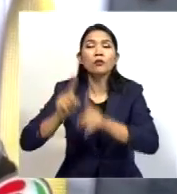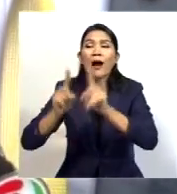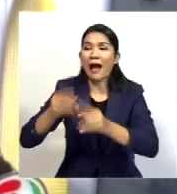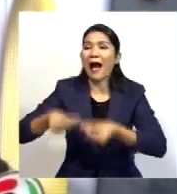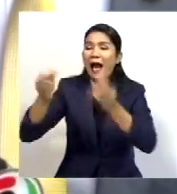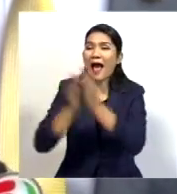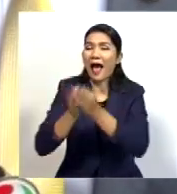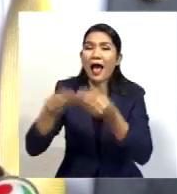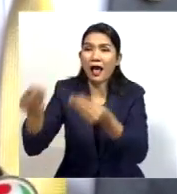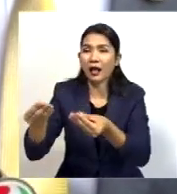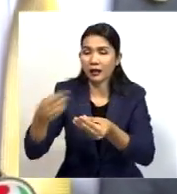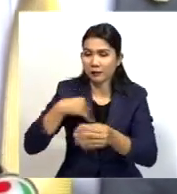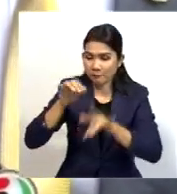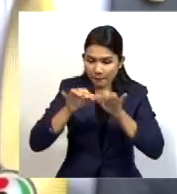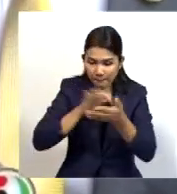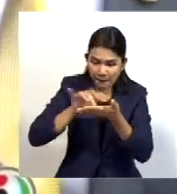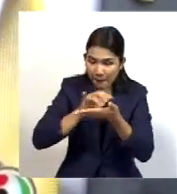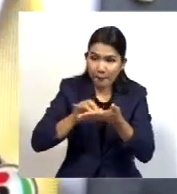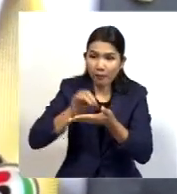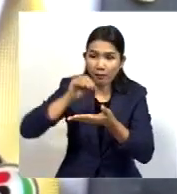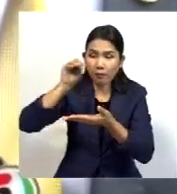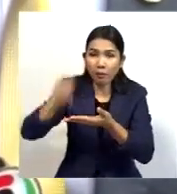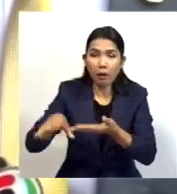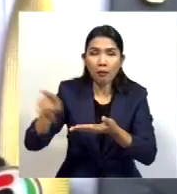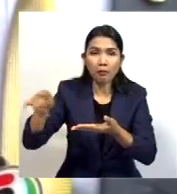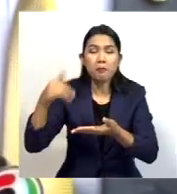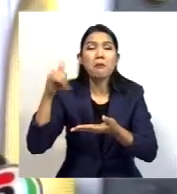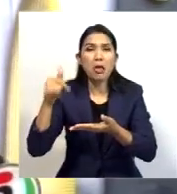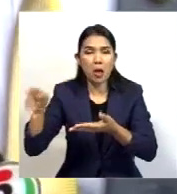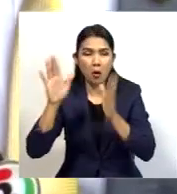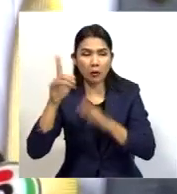ตให้เสร็จไอ้ข้อมูลที่ใส่เข้าไปเนี่ยบางทีมันสามารถให้กับ